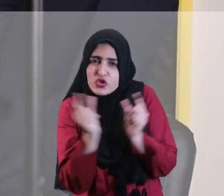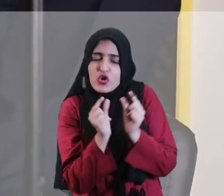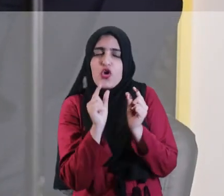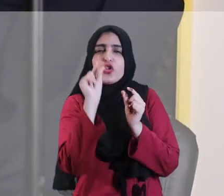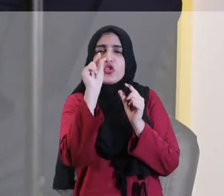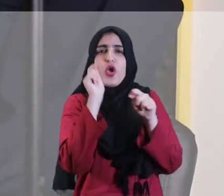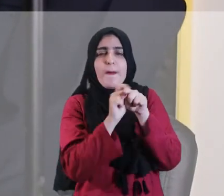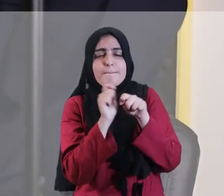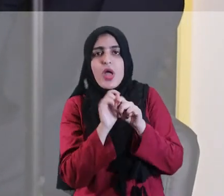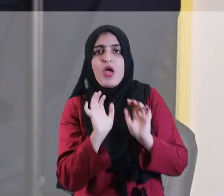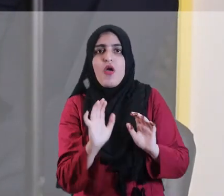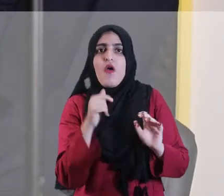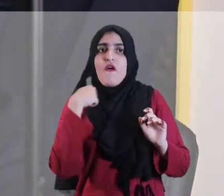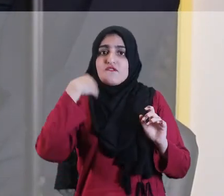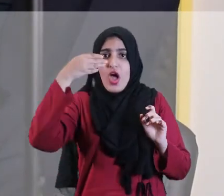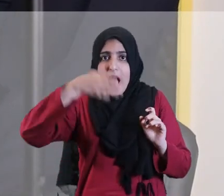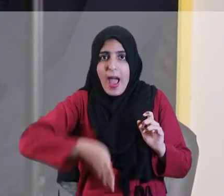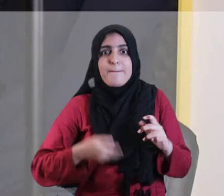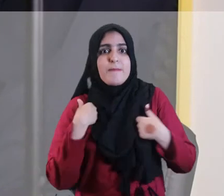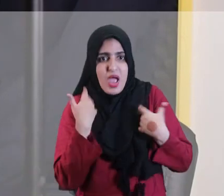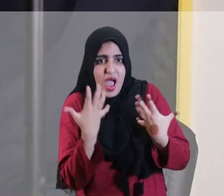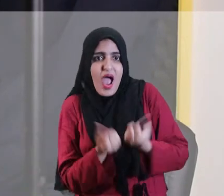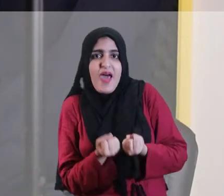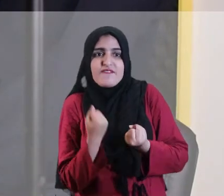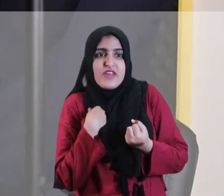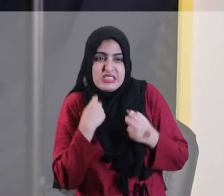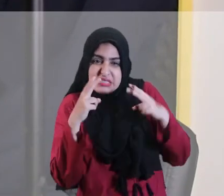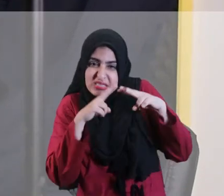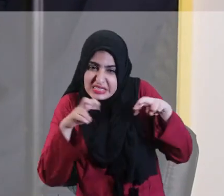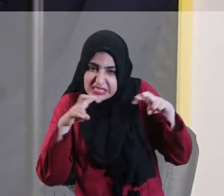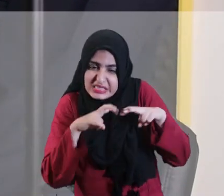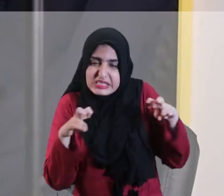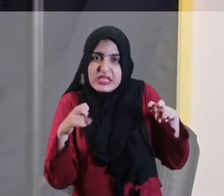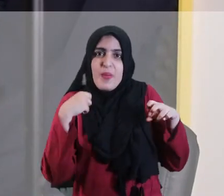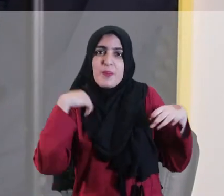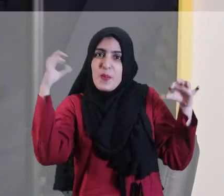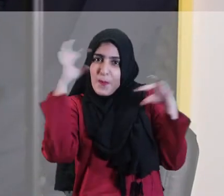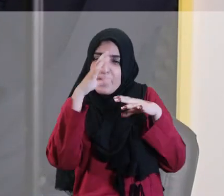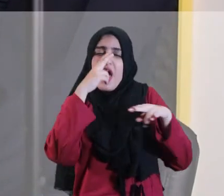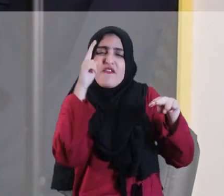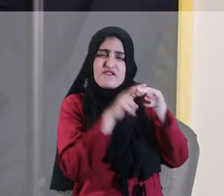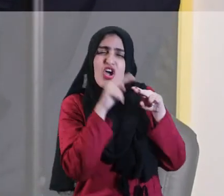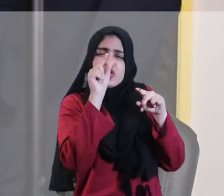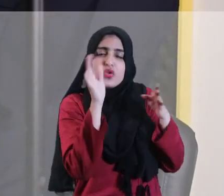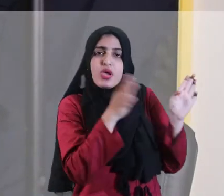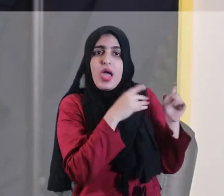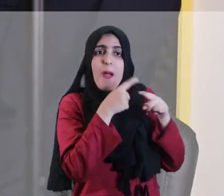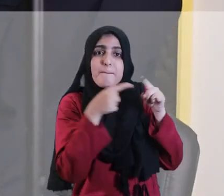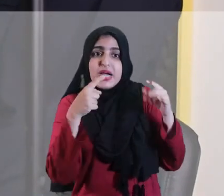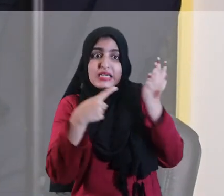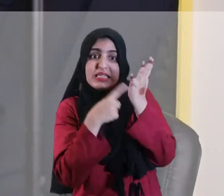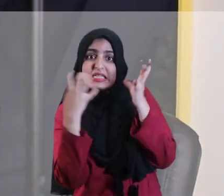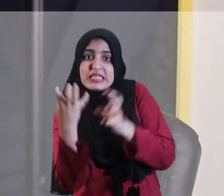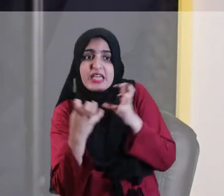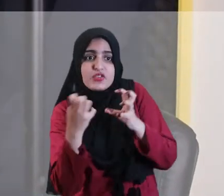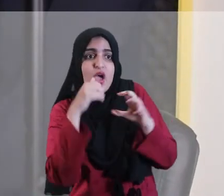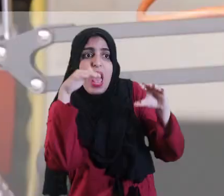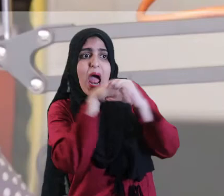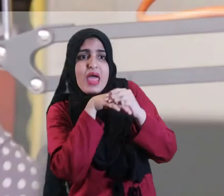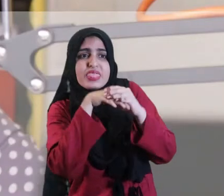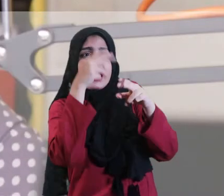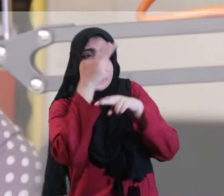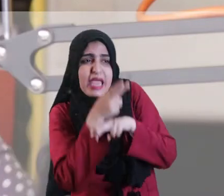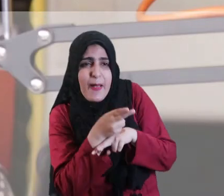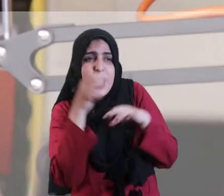हमारे अंदर है कि हमने ना अपनी टीन होते यह बट सोम टेक्निकल लास्ट ना व्यवस्थाओं की और हो यह